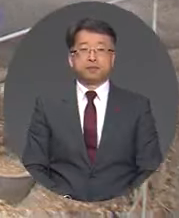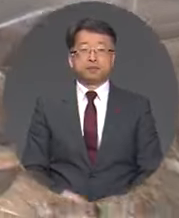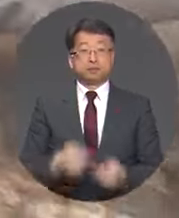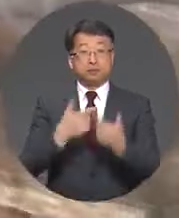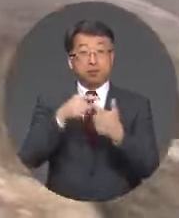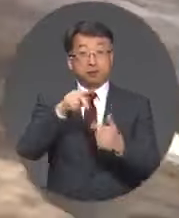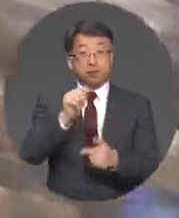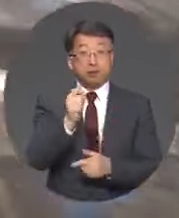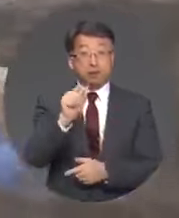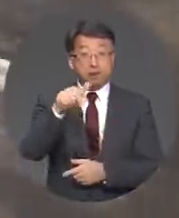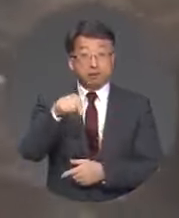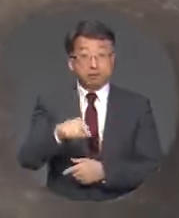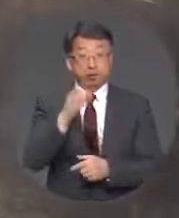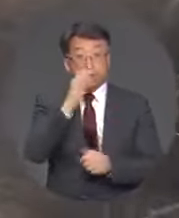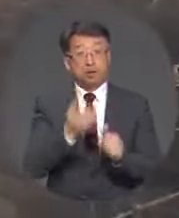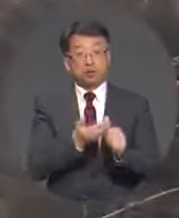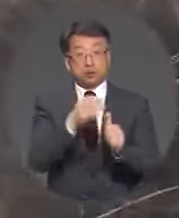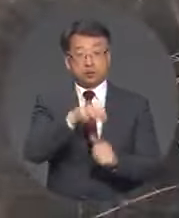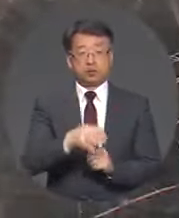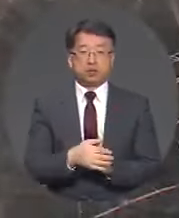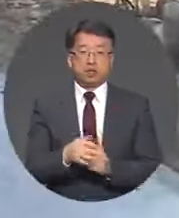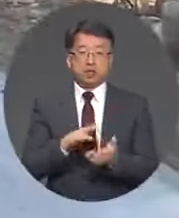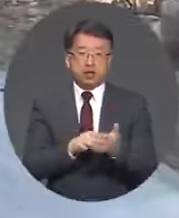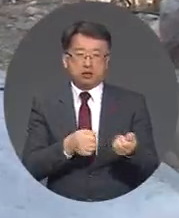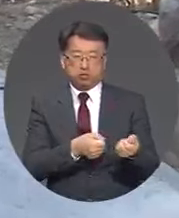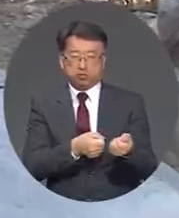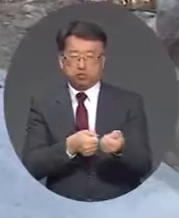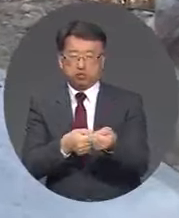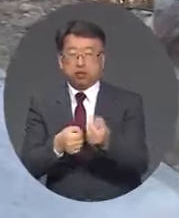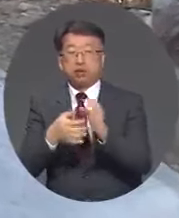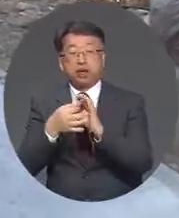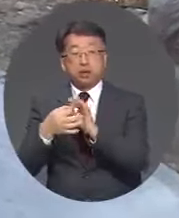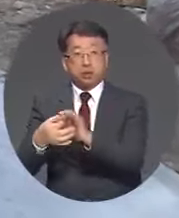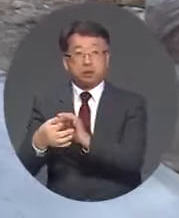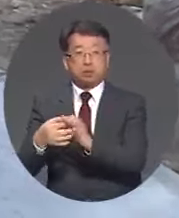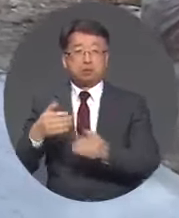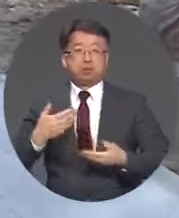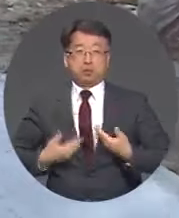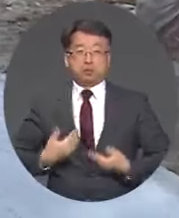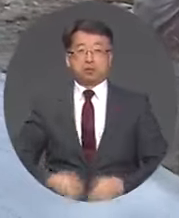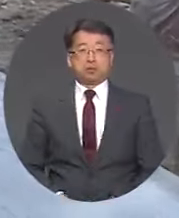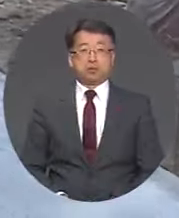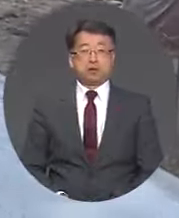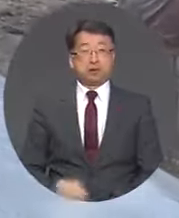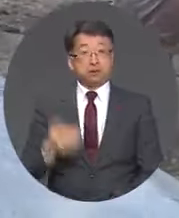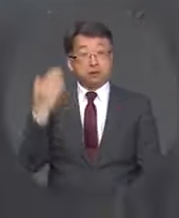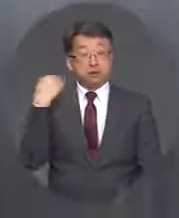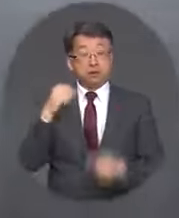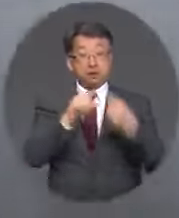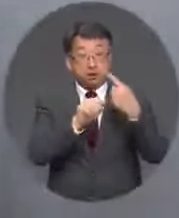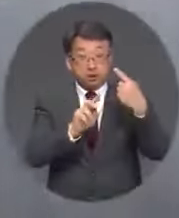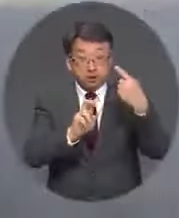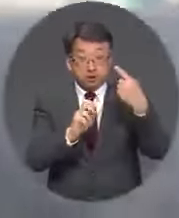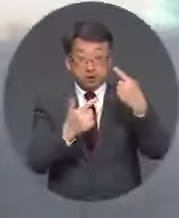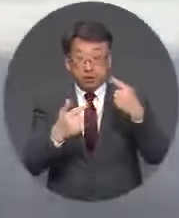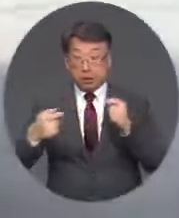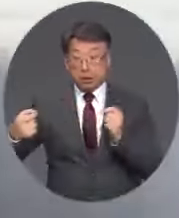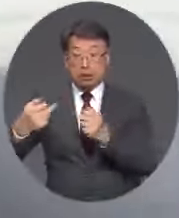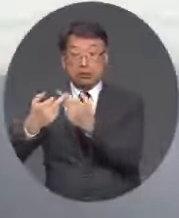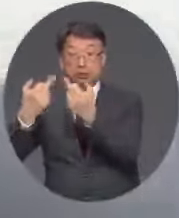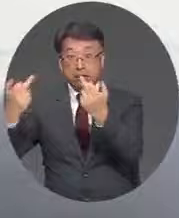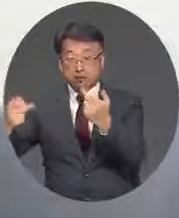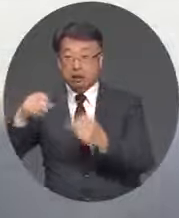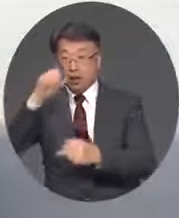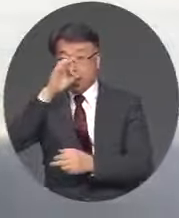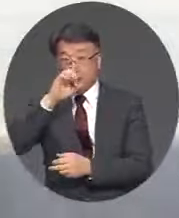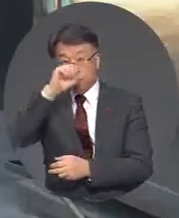부산 사하구의 한 양돈농가. 소독약을 곳곳에 뿌리느라 분주합니다. 지난 26일 인근 야산에서